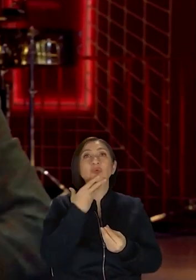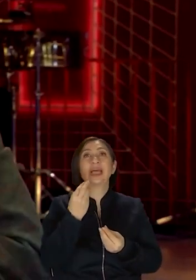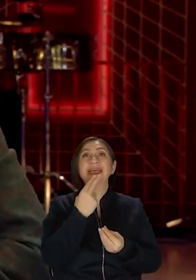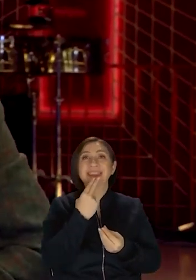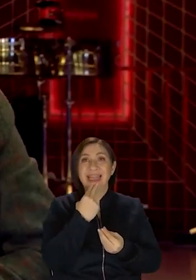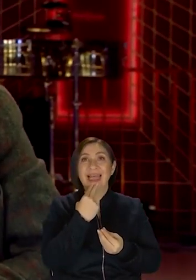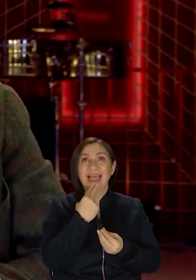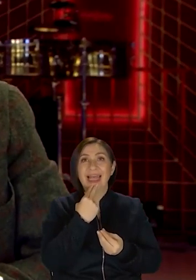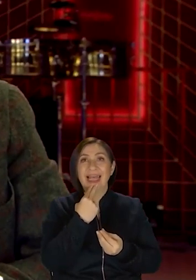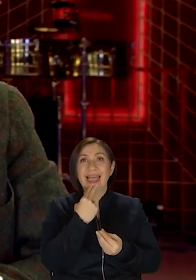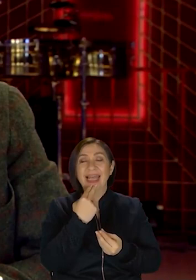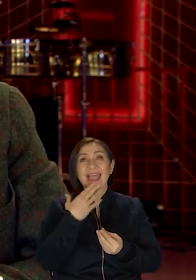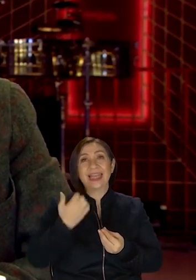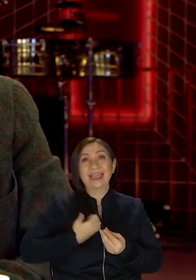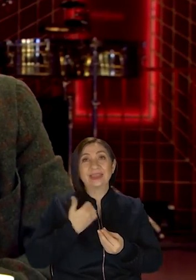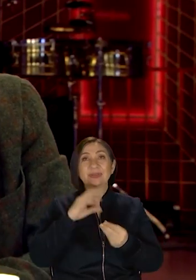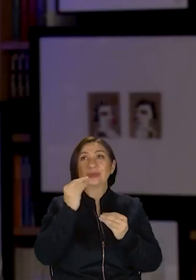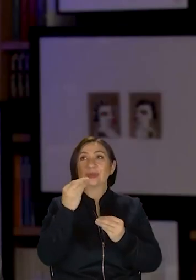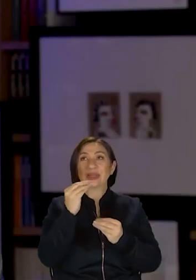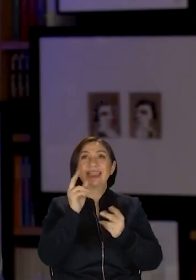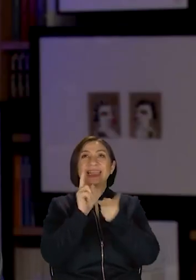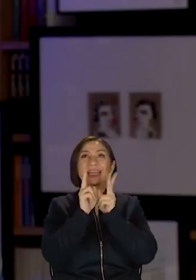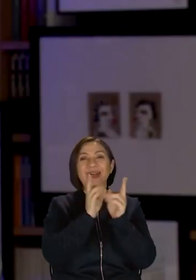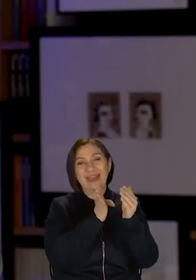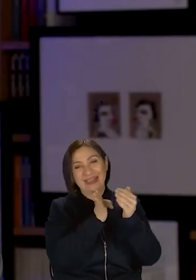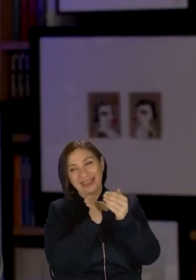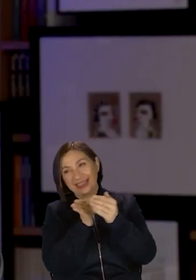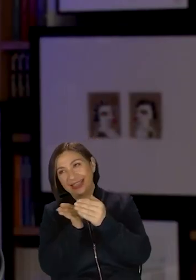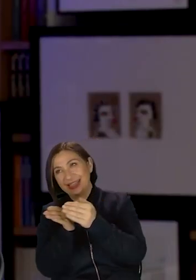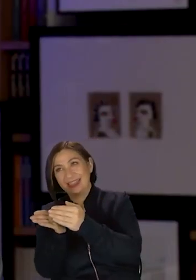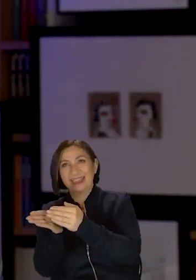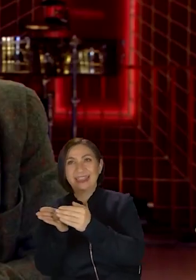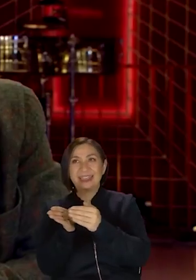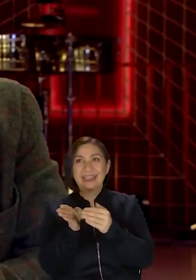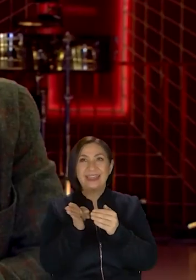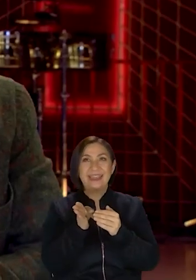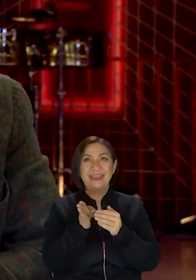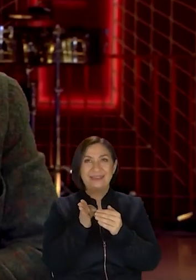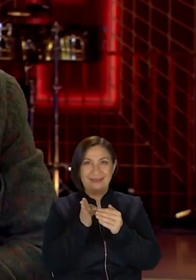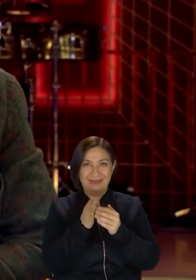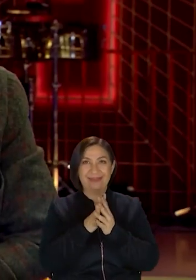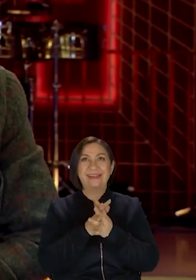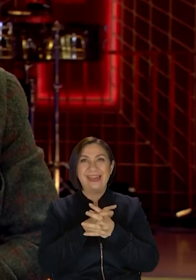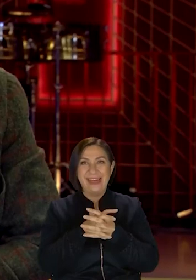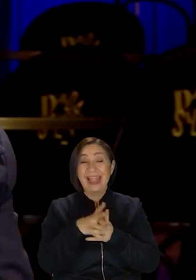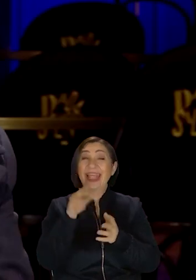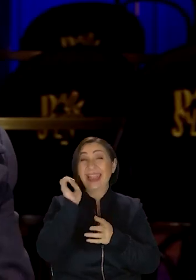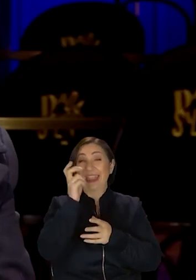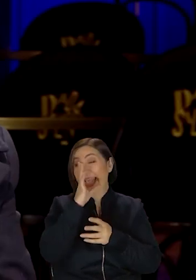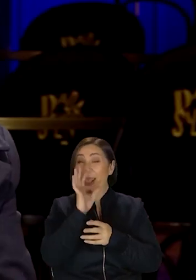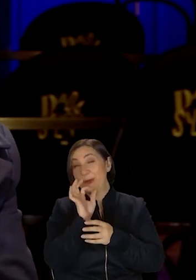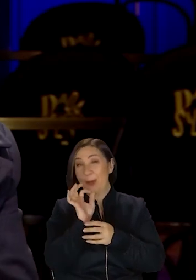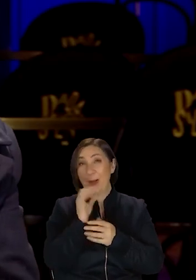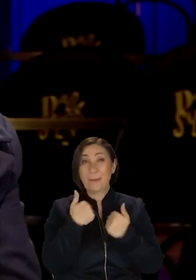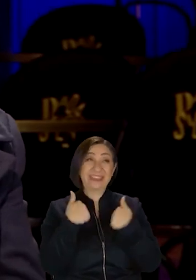kızla yakışıklı çocuklar bu sefer tiyatroya geldiler. Tak tak tak. Ya. Kim o?